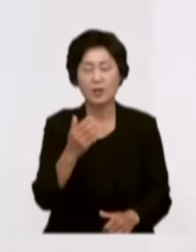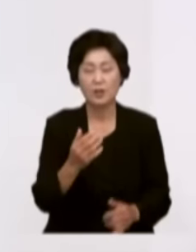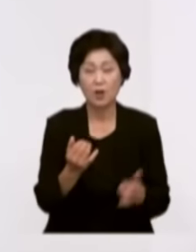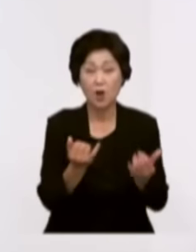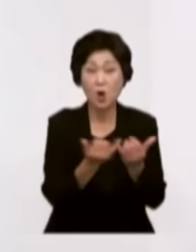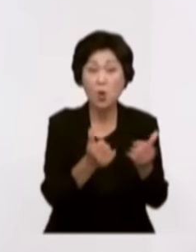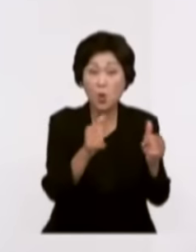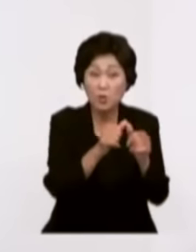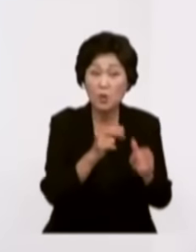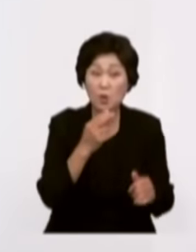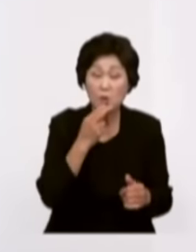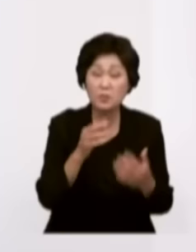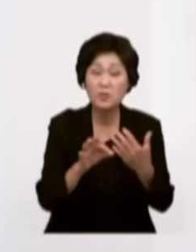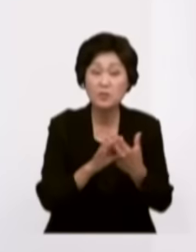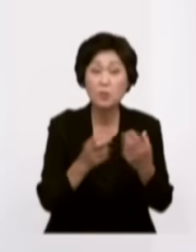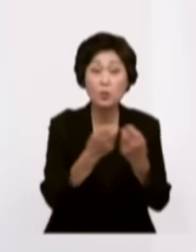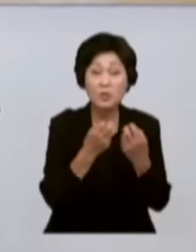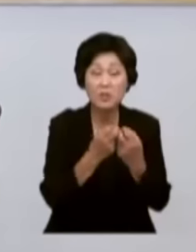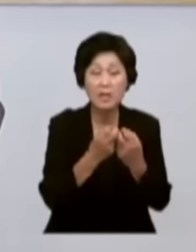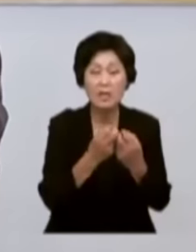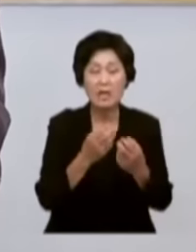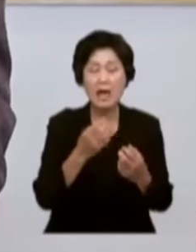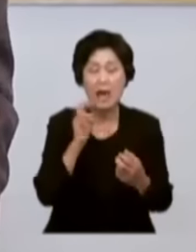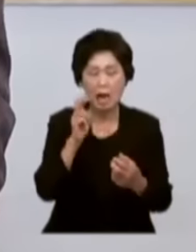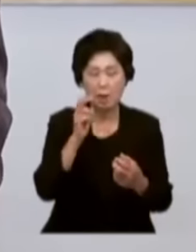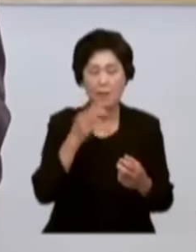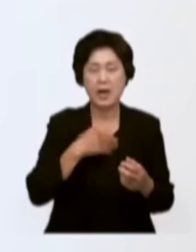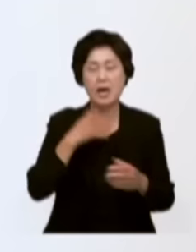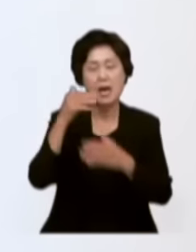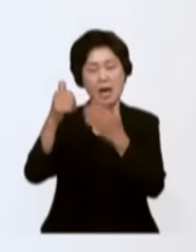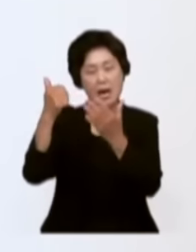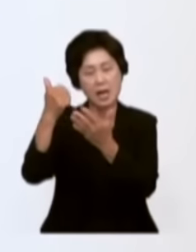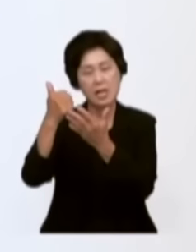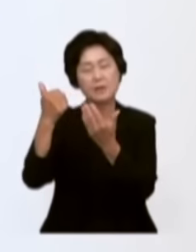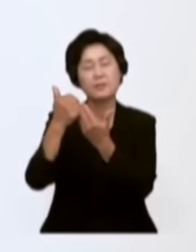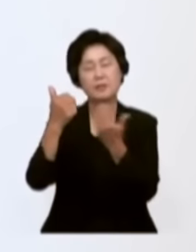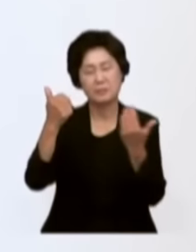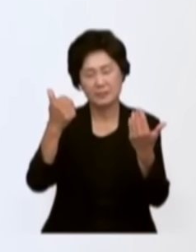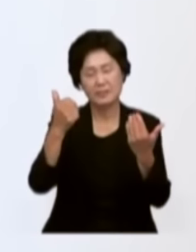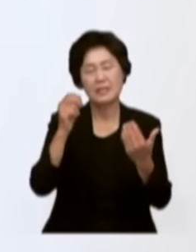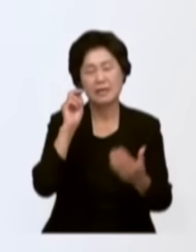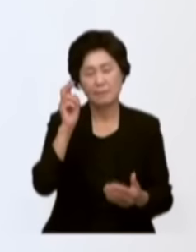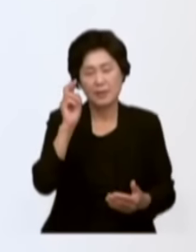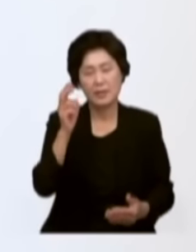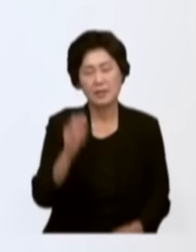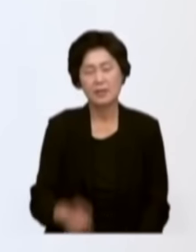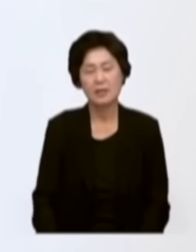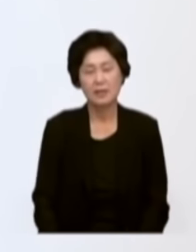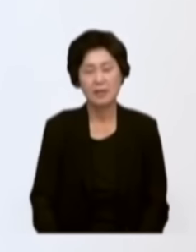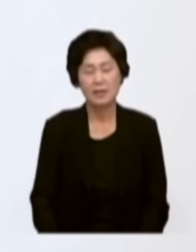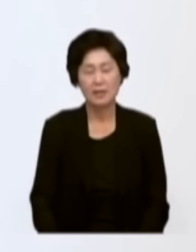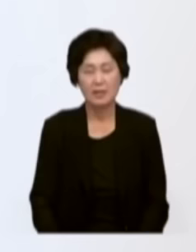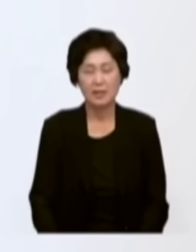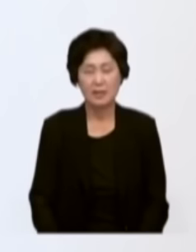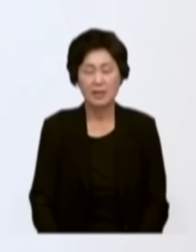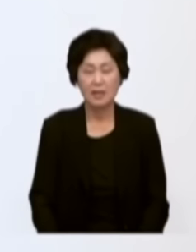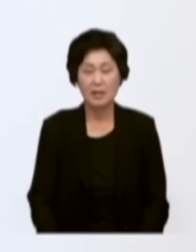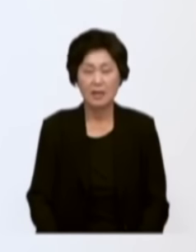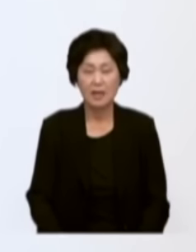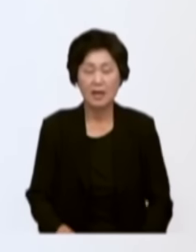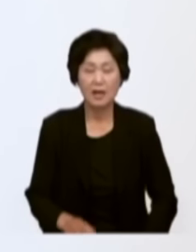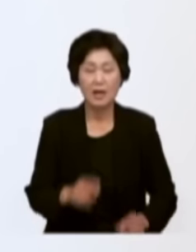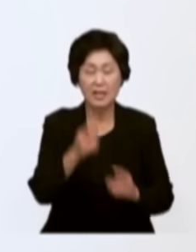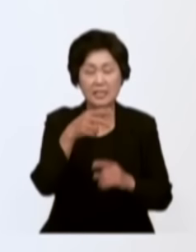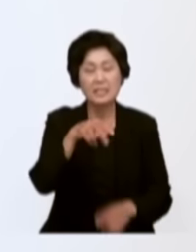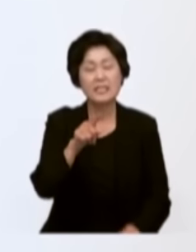저는 하나님하고 멀어졌을 겁니다. 그렇죠? 맞아요. 네. 맞아요. 그래서 네. 만날 때마다 뭐 우리 김지선 씨도 많이 도와주시고 또